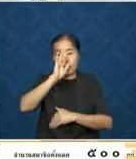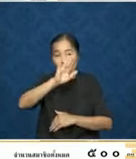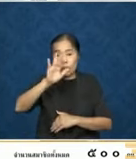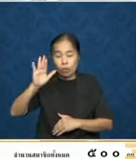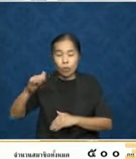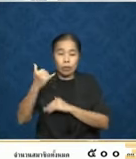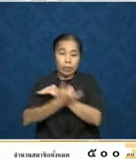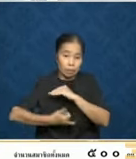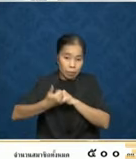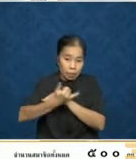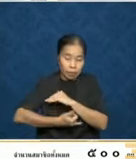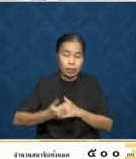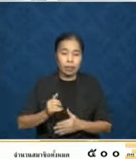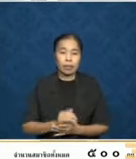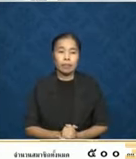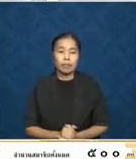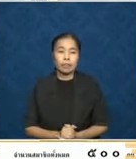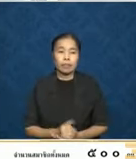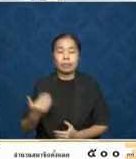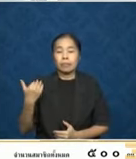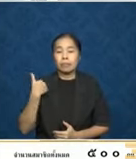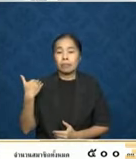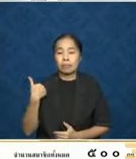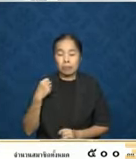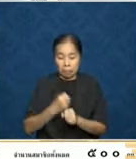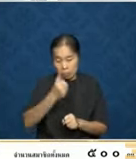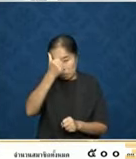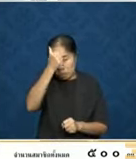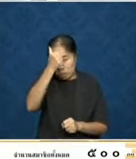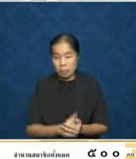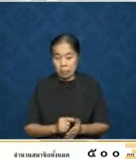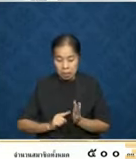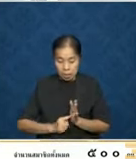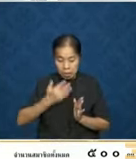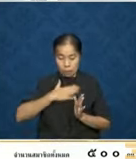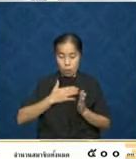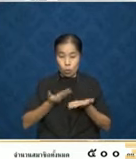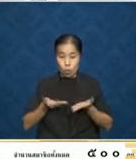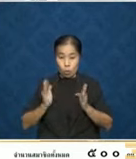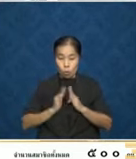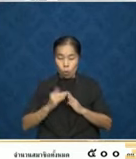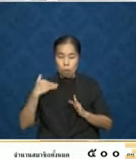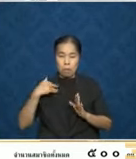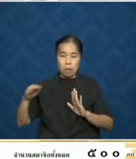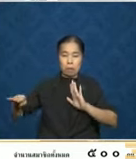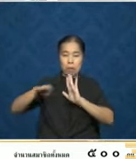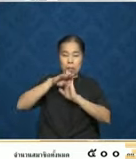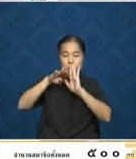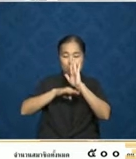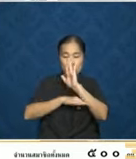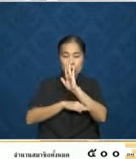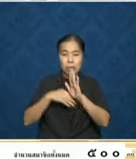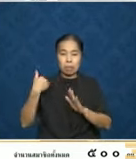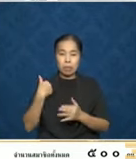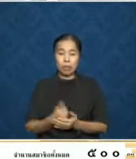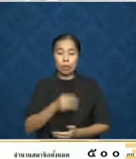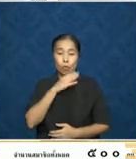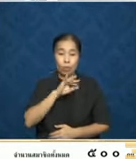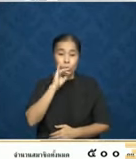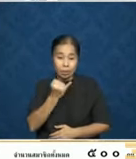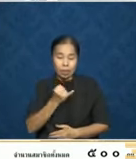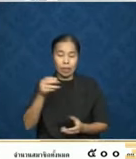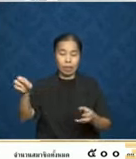ต่างประเทศบางประเทศนะครับสามารถที่แยกขยะต้นทางได้เขามีมาตรการและกระบวนการแรงจูงใจครับวันจันทร์เก็บขยะ